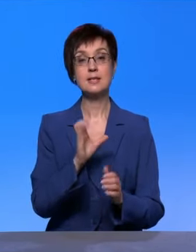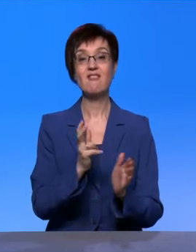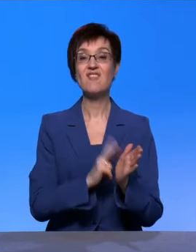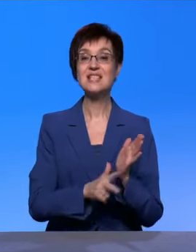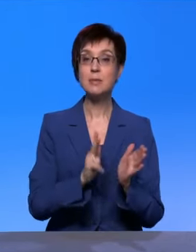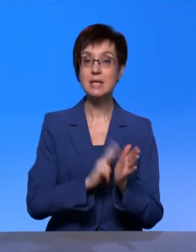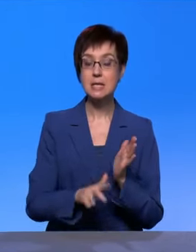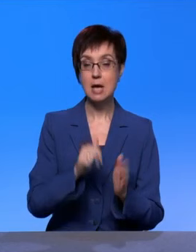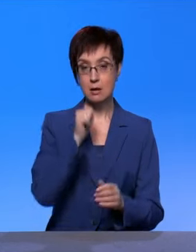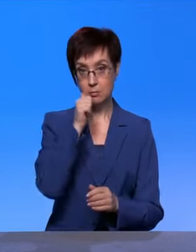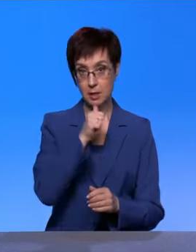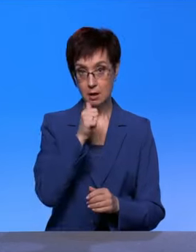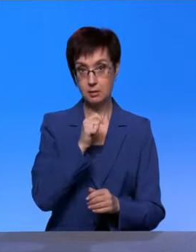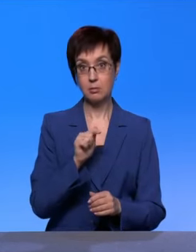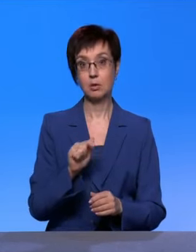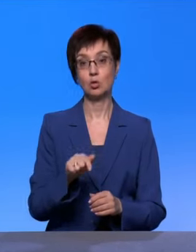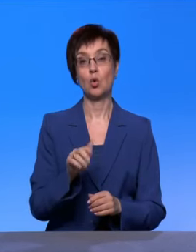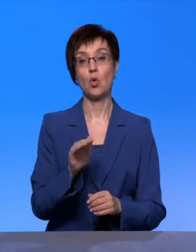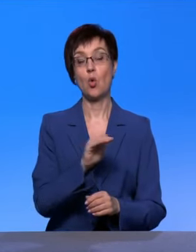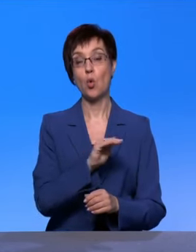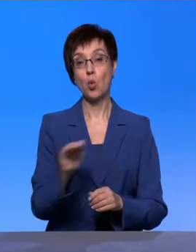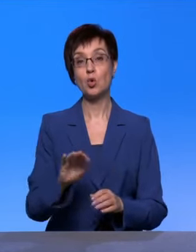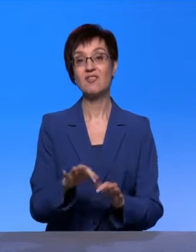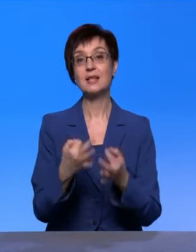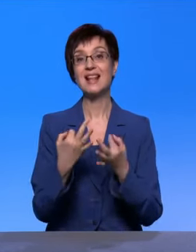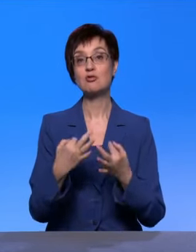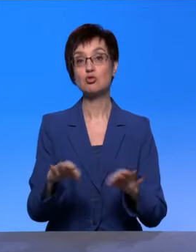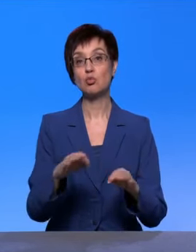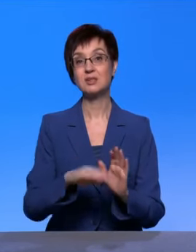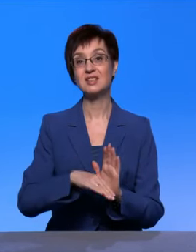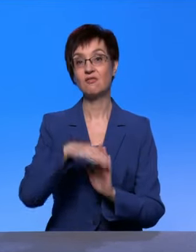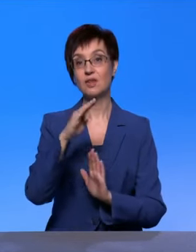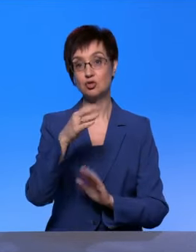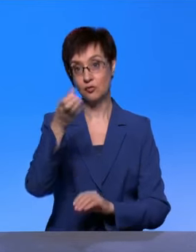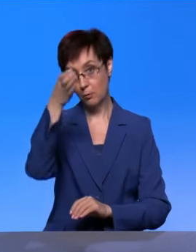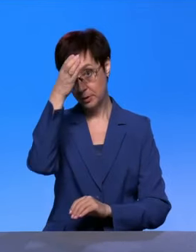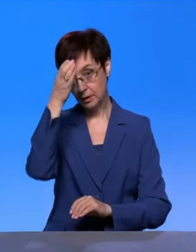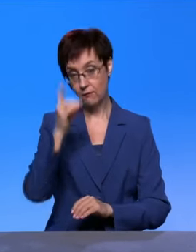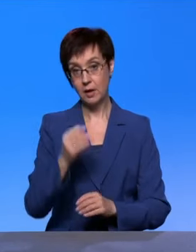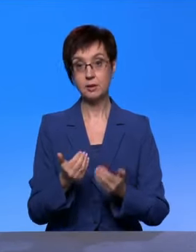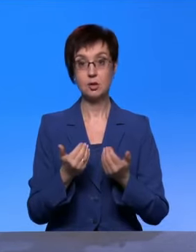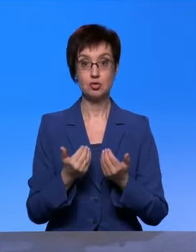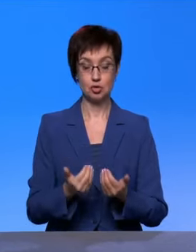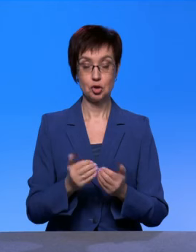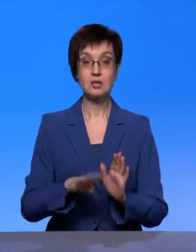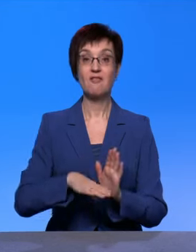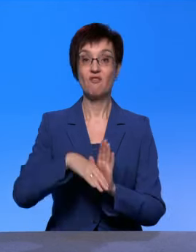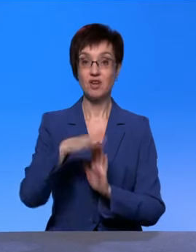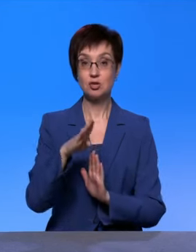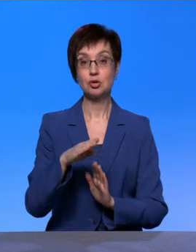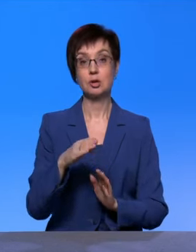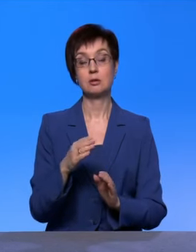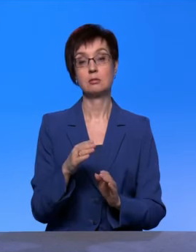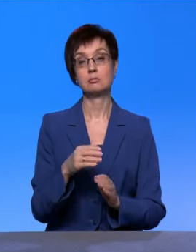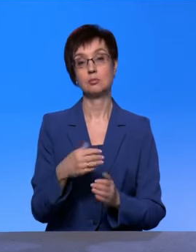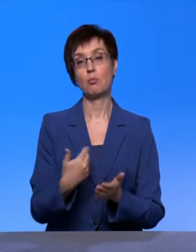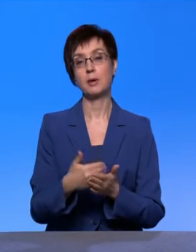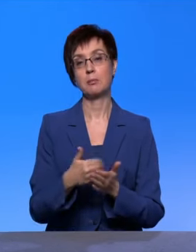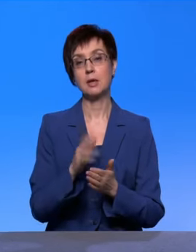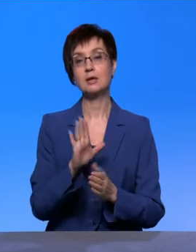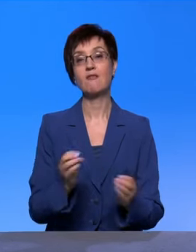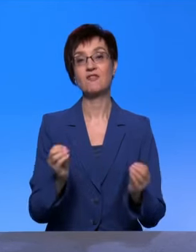доступности высшего образования сейчас в России... Ну, раз примерно в 10 выше, да? То есть не было столько мест